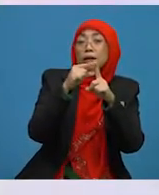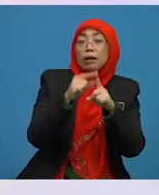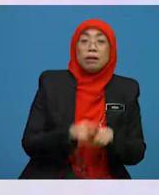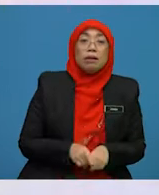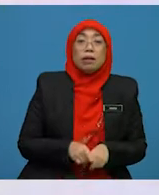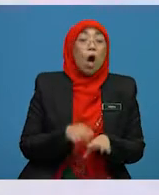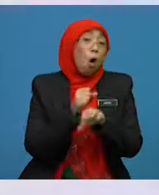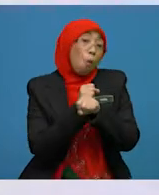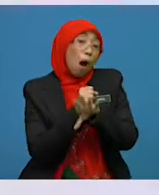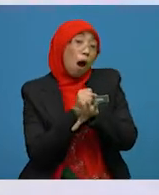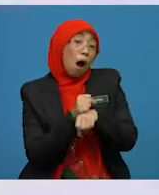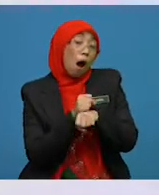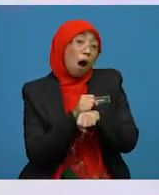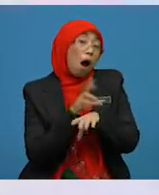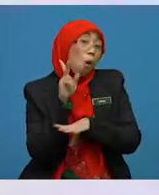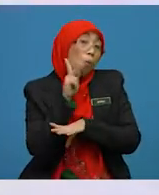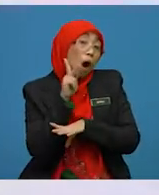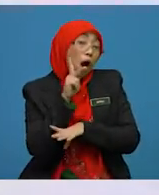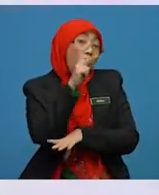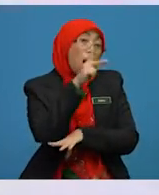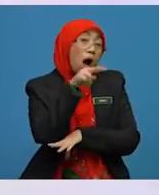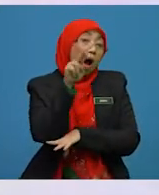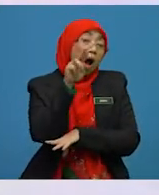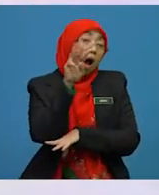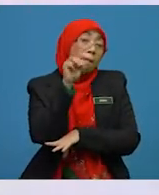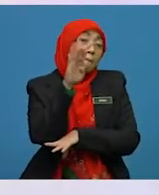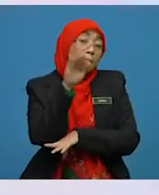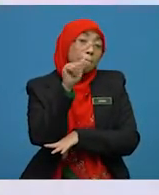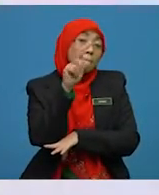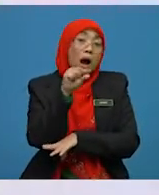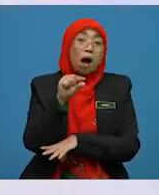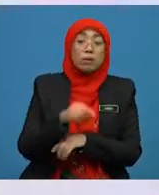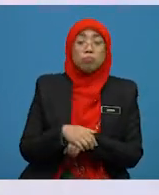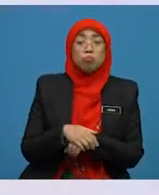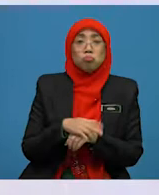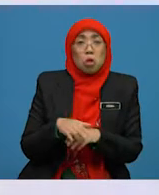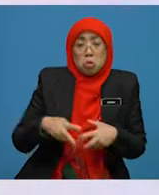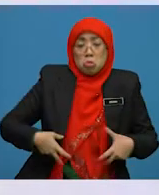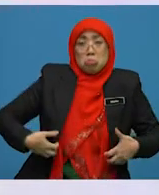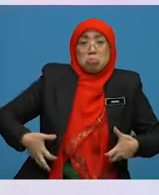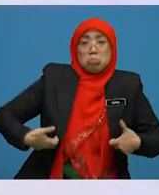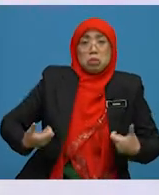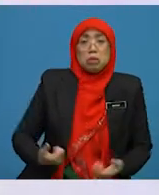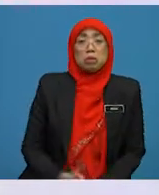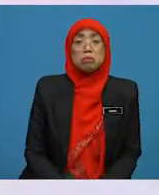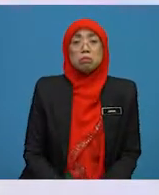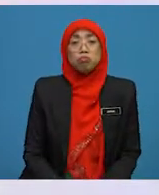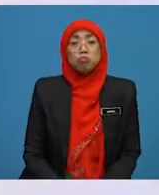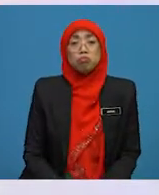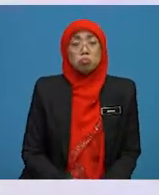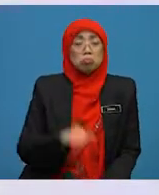ayat untuk frasa yang dinyatakan dalam soalan iaitu kera sumbang di bawah ini.